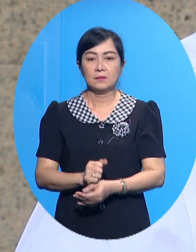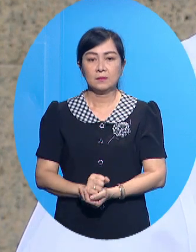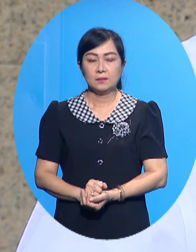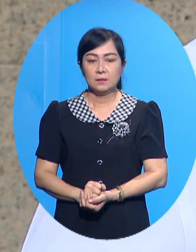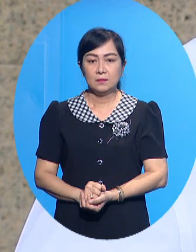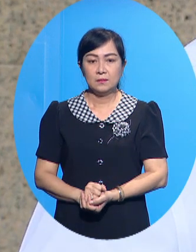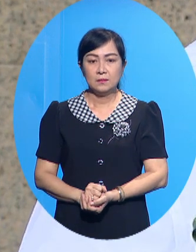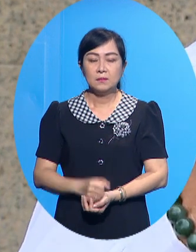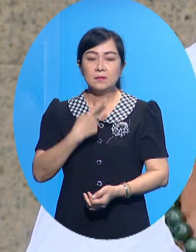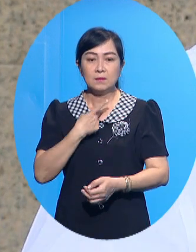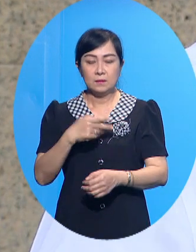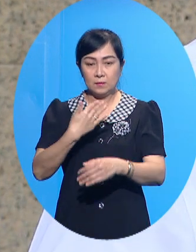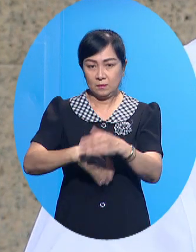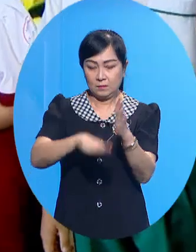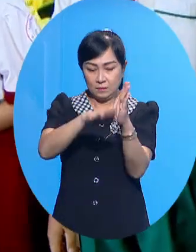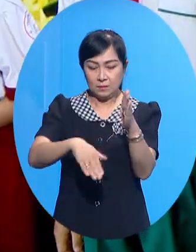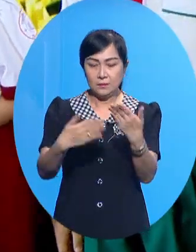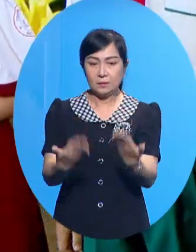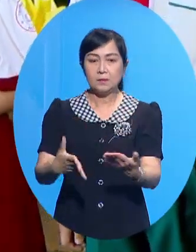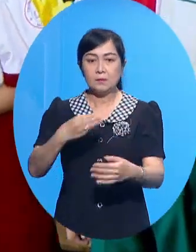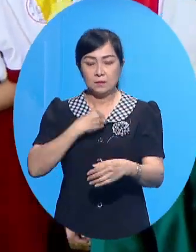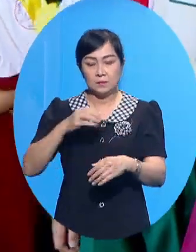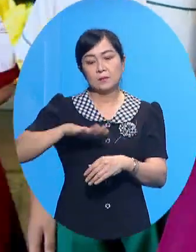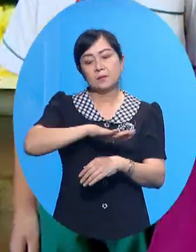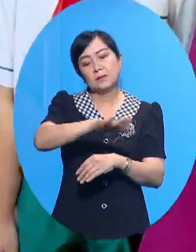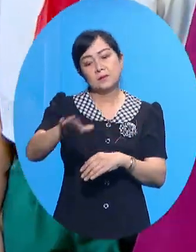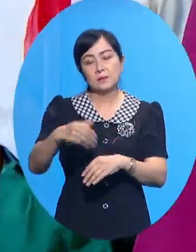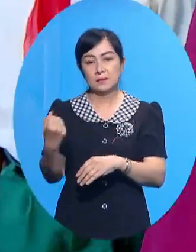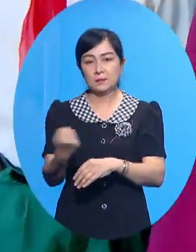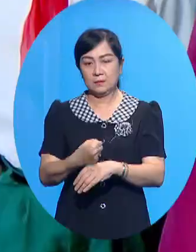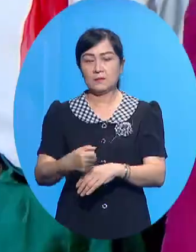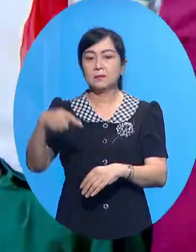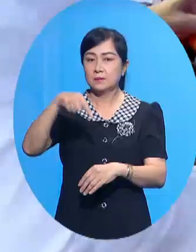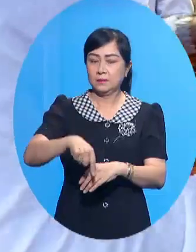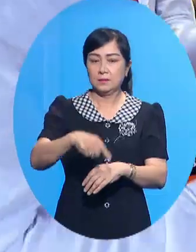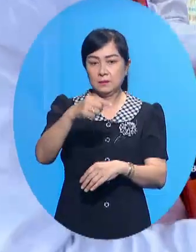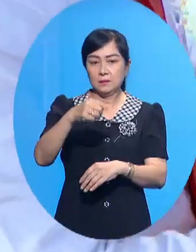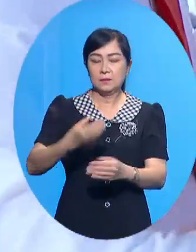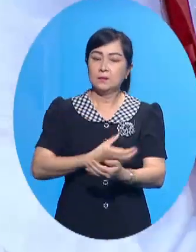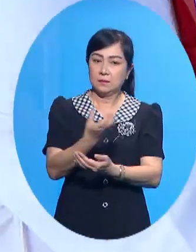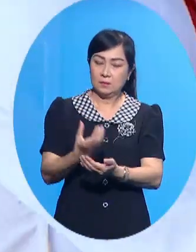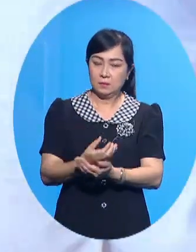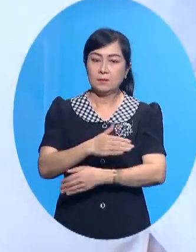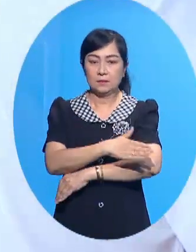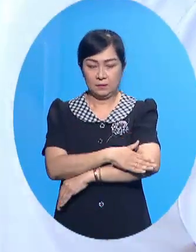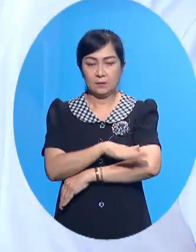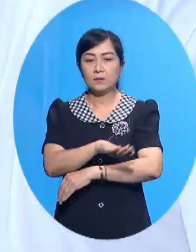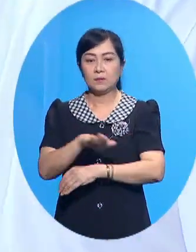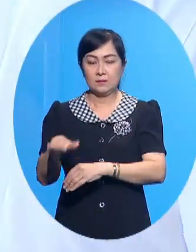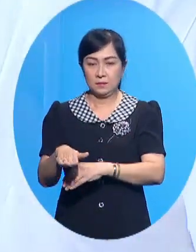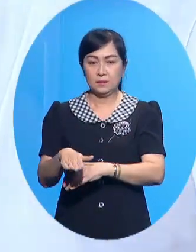nào. Và hy vọng rằng qua chương trình này, chúng tôi lan tỏa được đến học tập, đến cộng đồng, giúp cho các em học